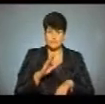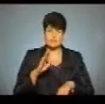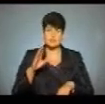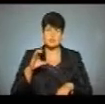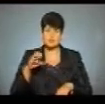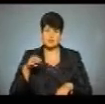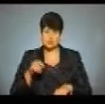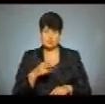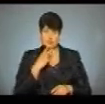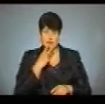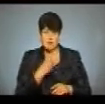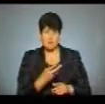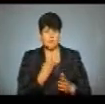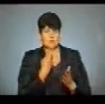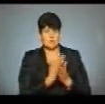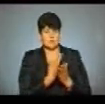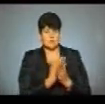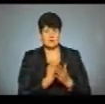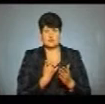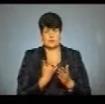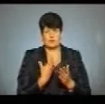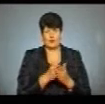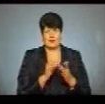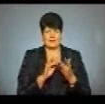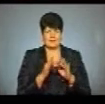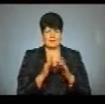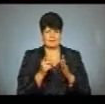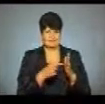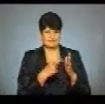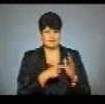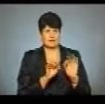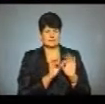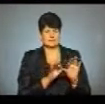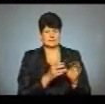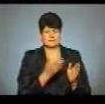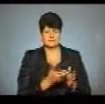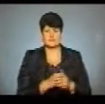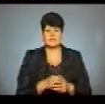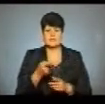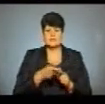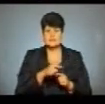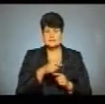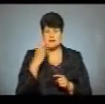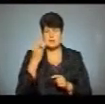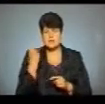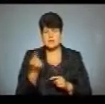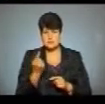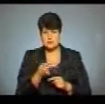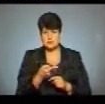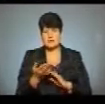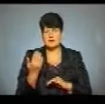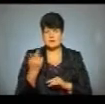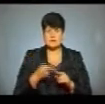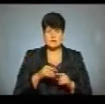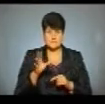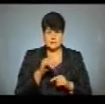розпочав з репрезентації сторінок свого інтернет-блогу. Кожну світлину коментував. Це вже Хмельницька область. Це раніше це все,